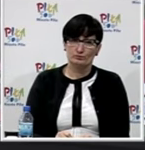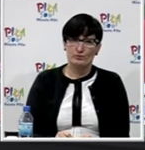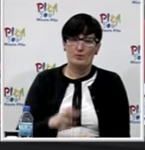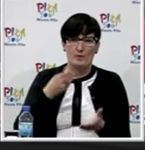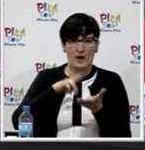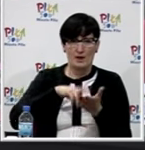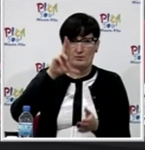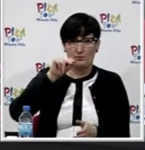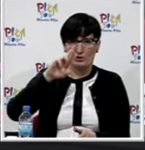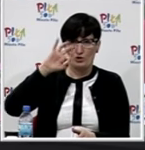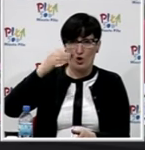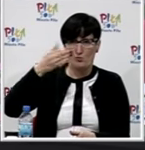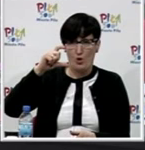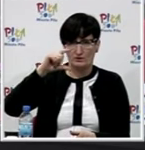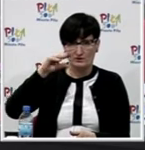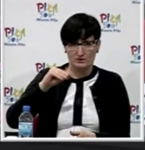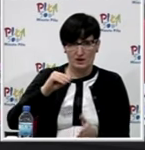na przekazanie dotacji